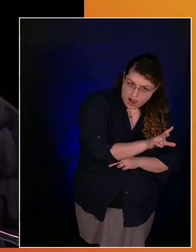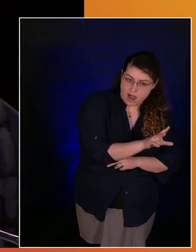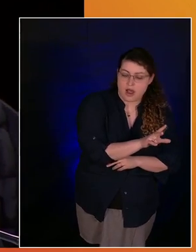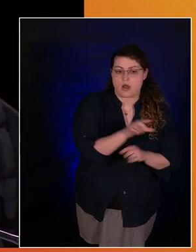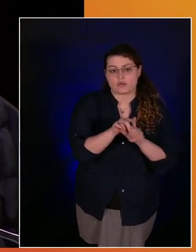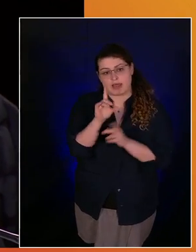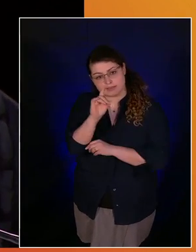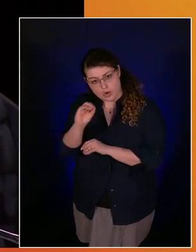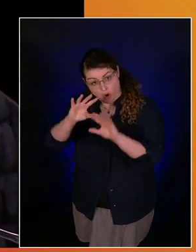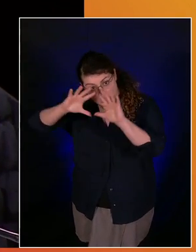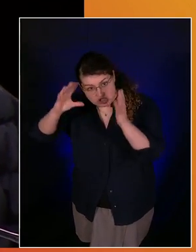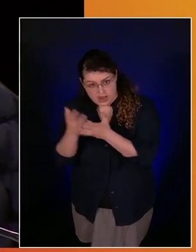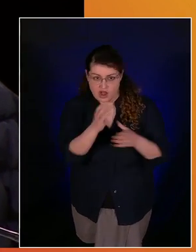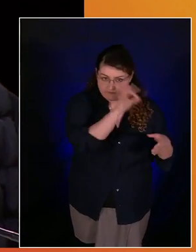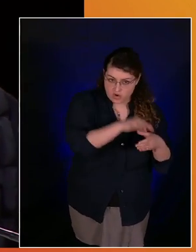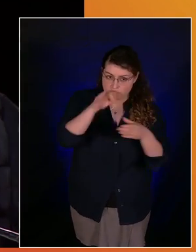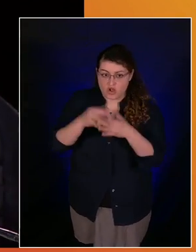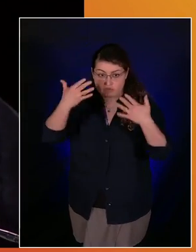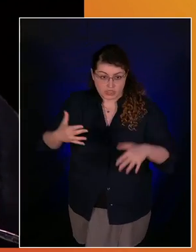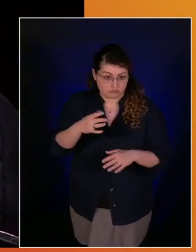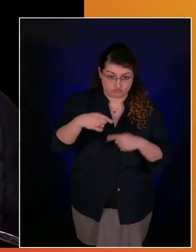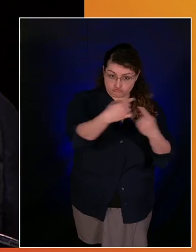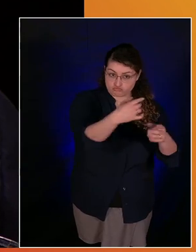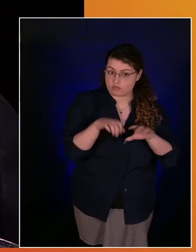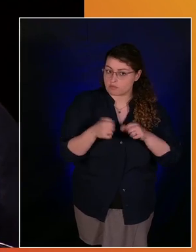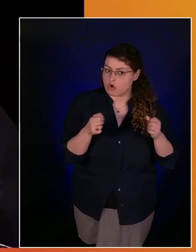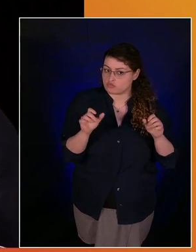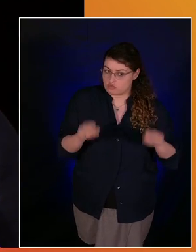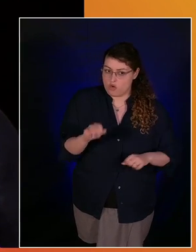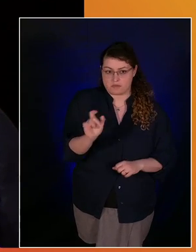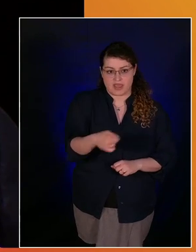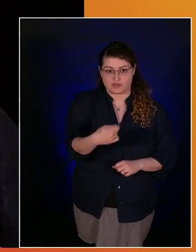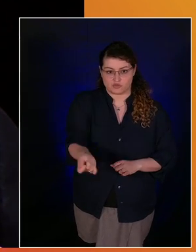d'orientation dans sa globalité ils peuvent aller en pause évidemment hein